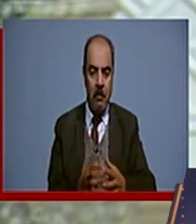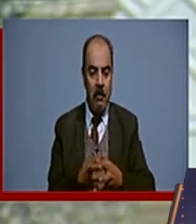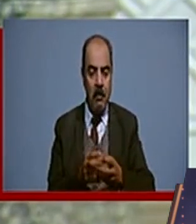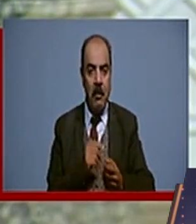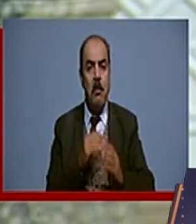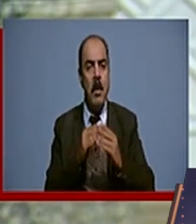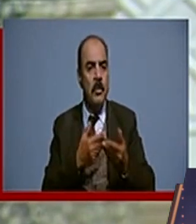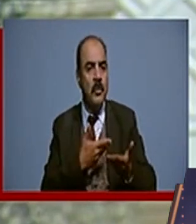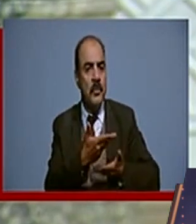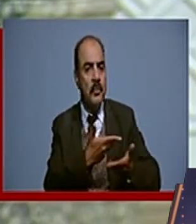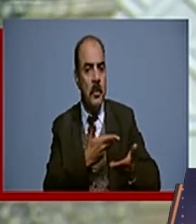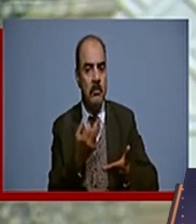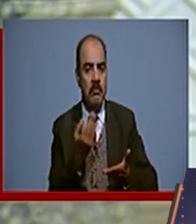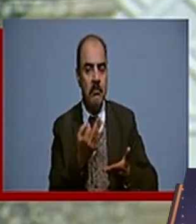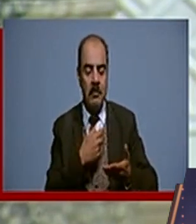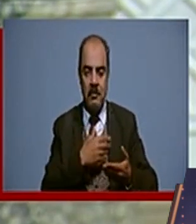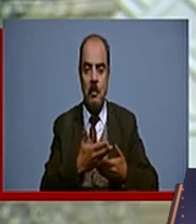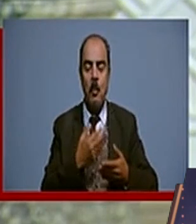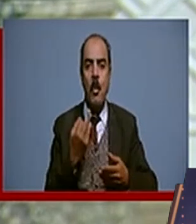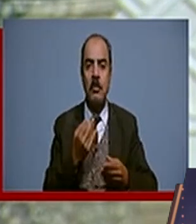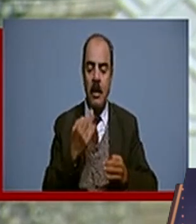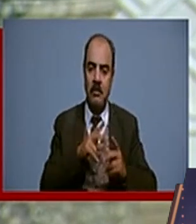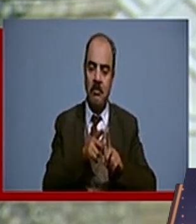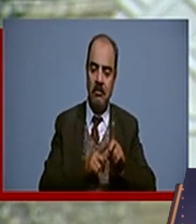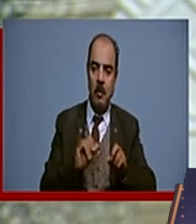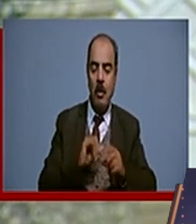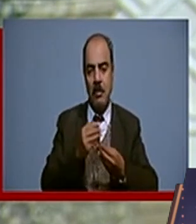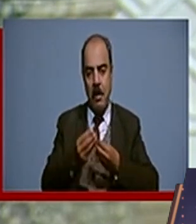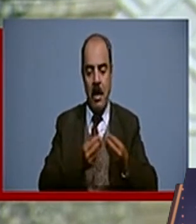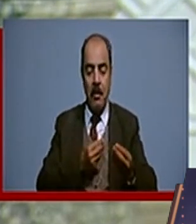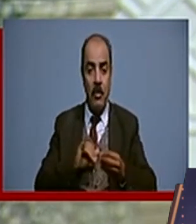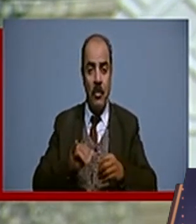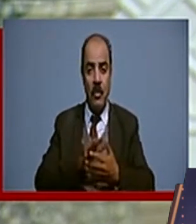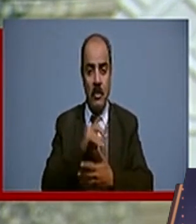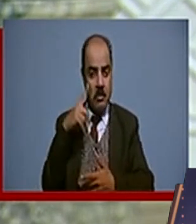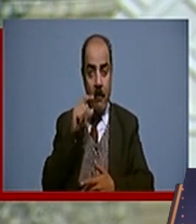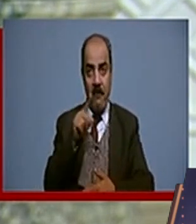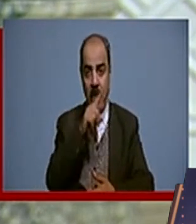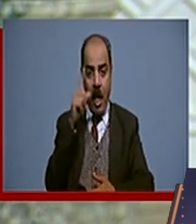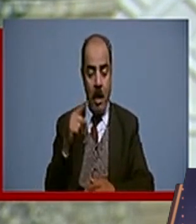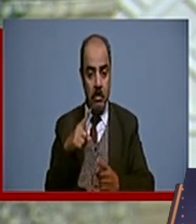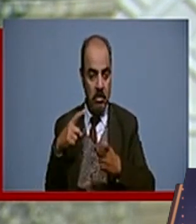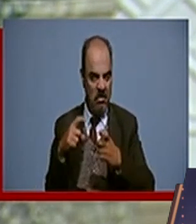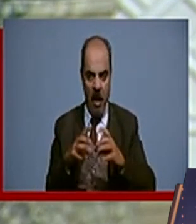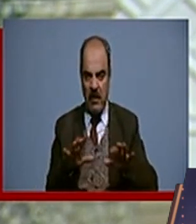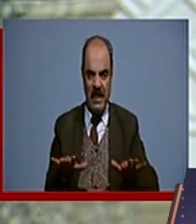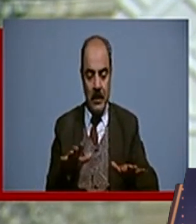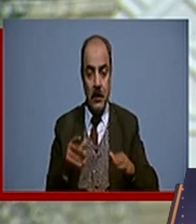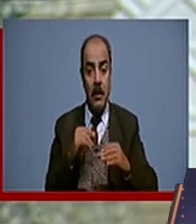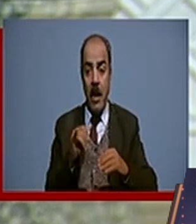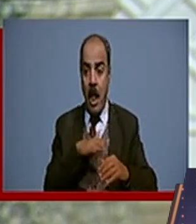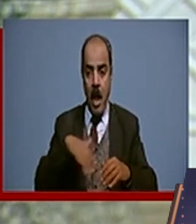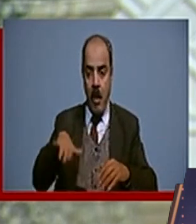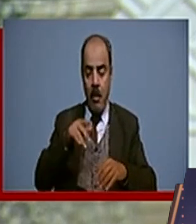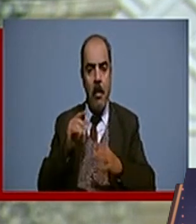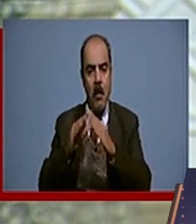مصر والأقاليم المجاورة هي مهمة في ظل التحديات العالمية.